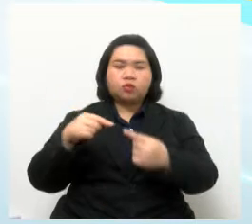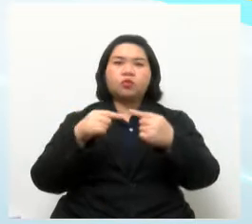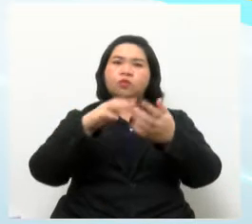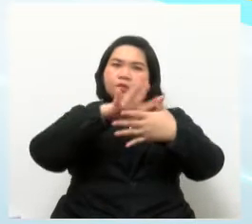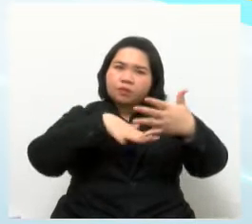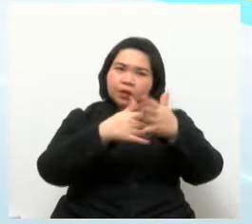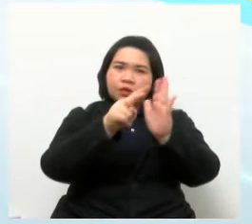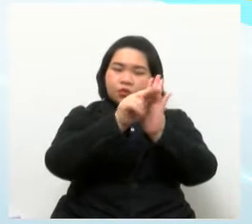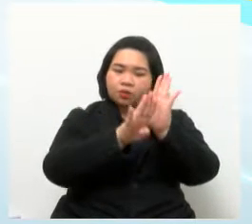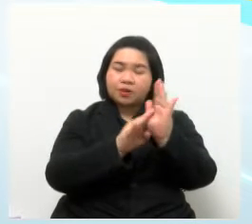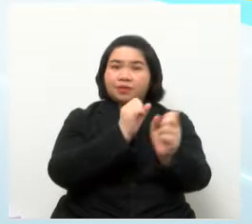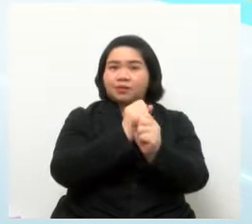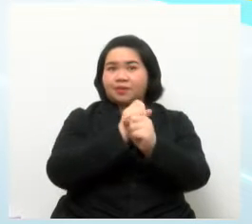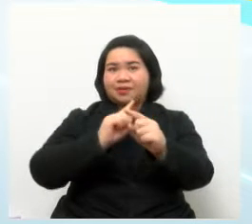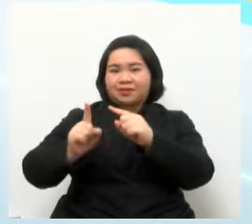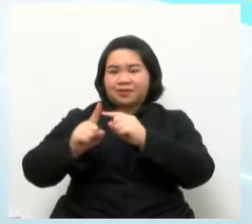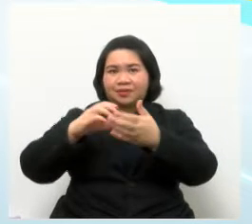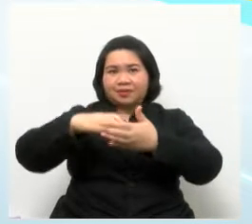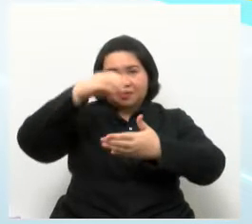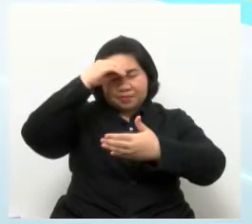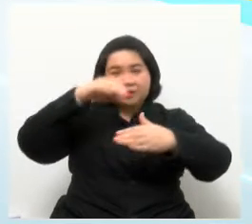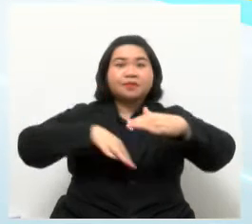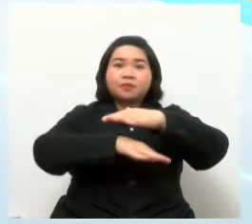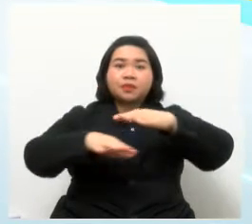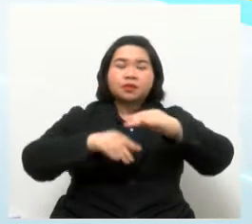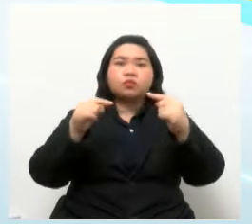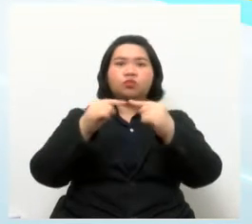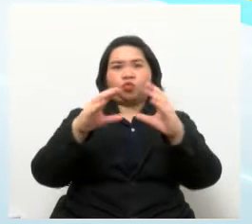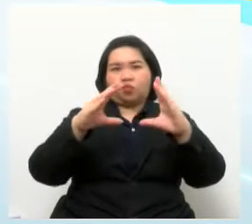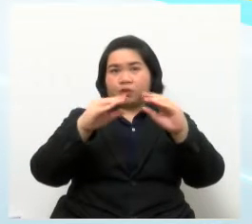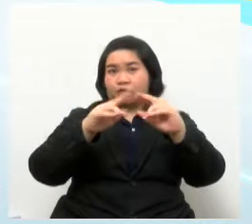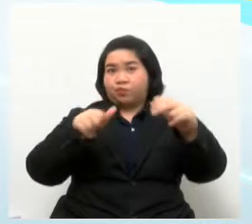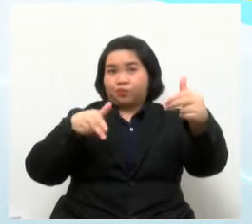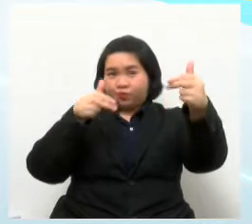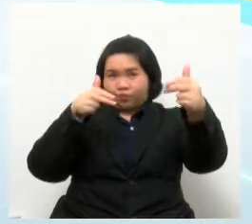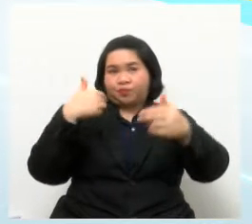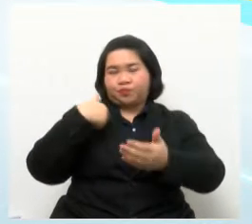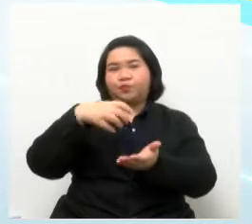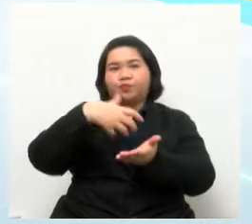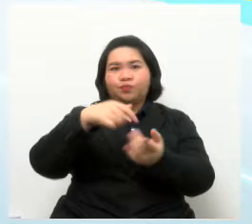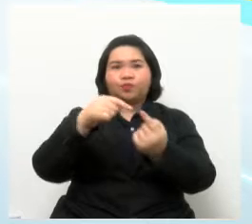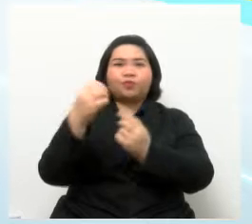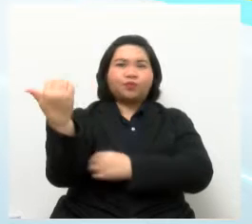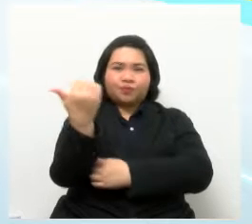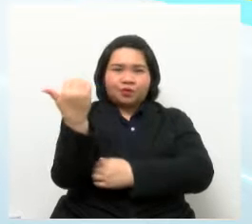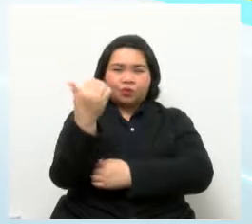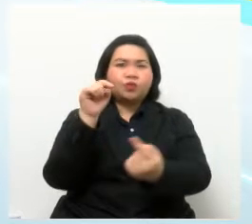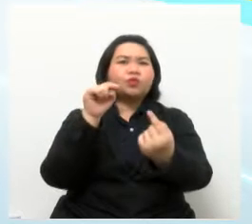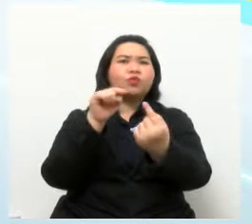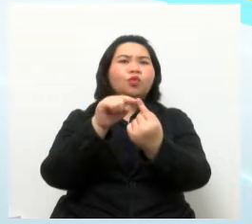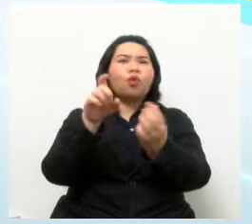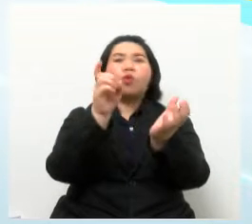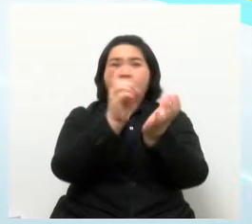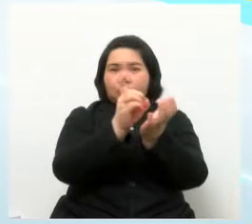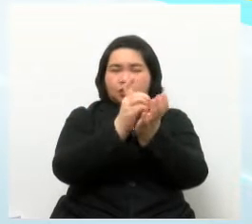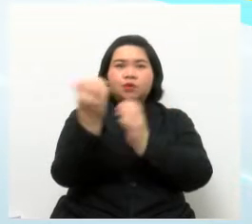และผลงานด้านการจัดการศึกษาขั้นพื้นฐานในรูปแบบของการประชุมทางไกลค่ะและออกอากาศทางสถานีโทรทัศน์การศึกษาทางไกลผ่านดาวเทีย